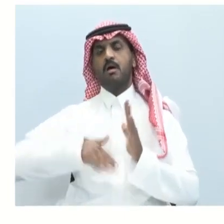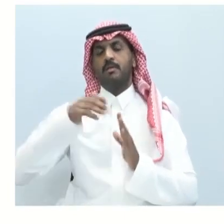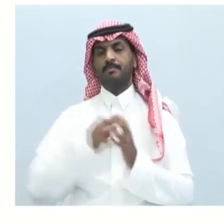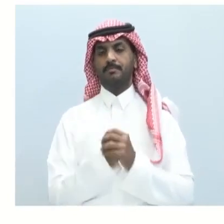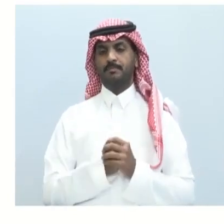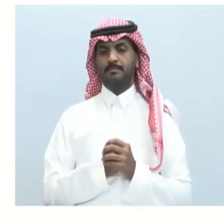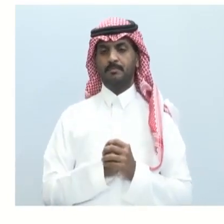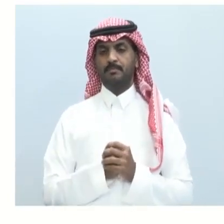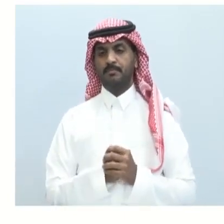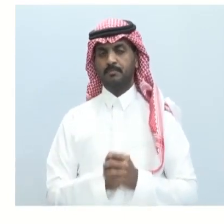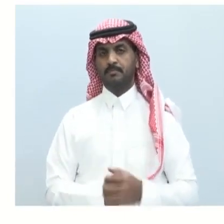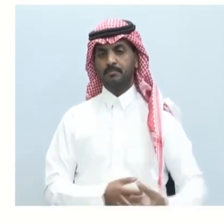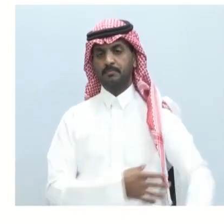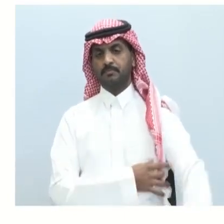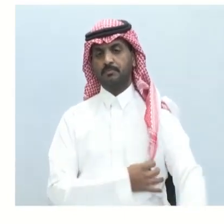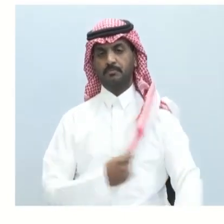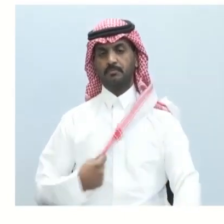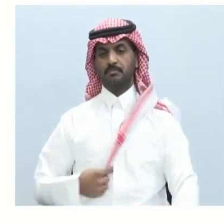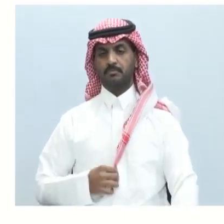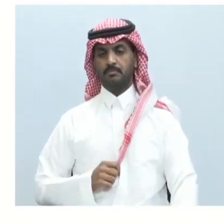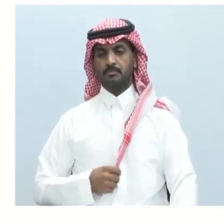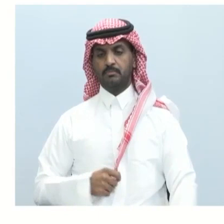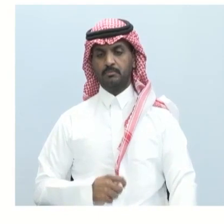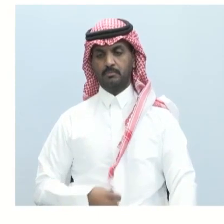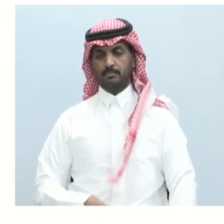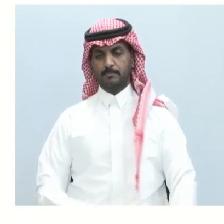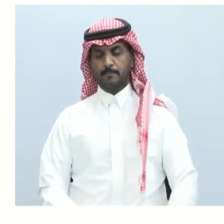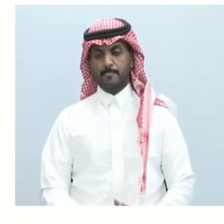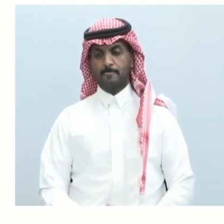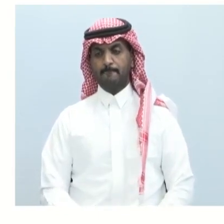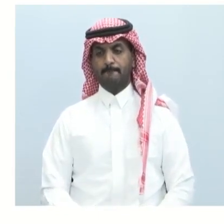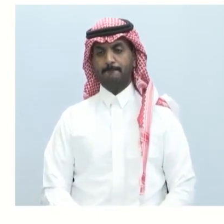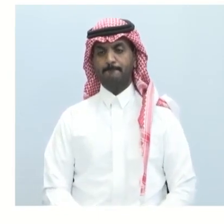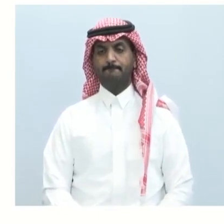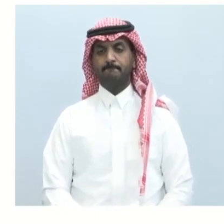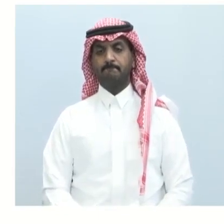الرتبه الطائفه الشعبه المملكه وفوق المملكه